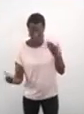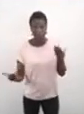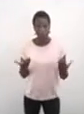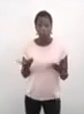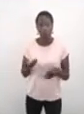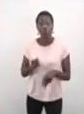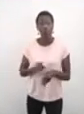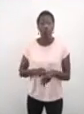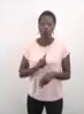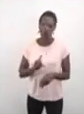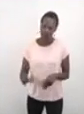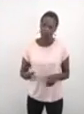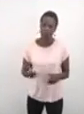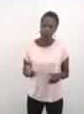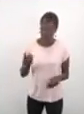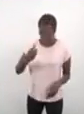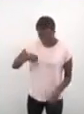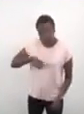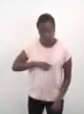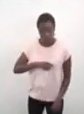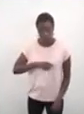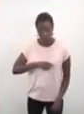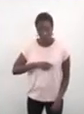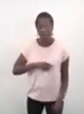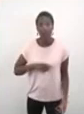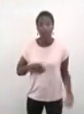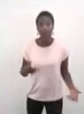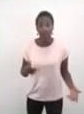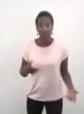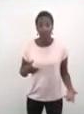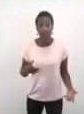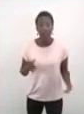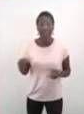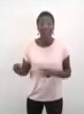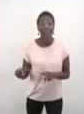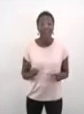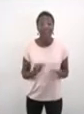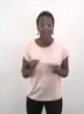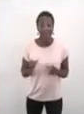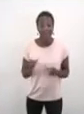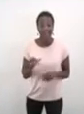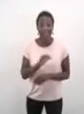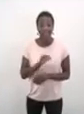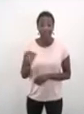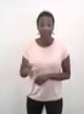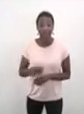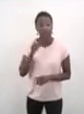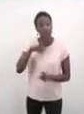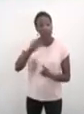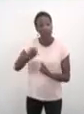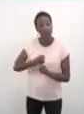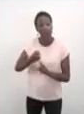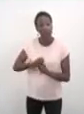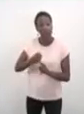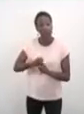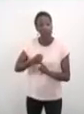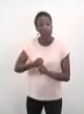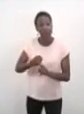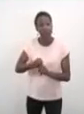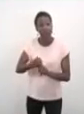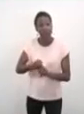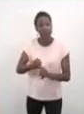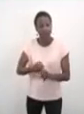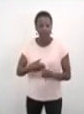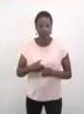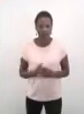encore une fois, nous sommes à 100% des leviers légaux qui sont en notre possession et nous les mettons en